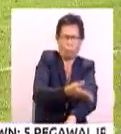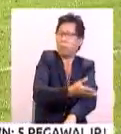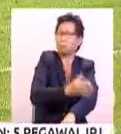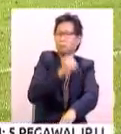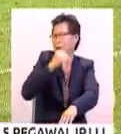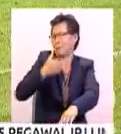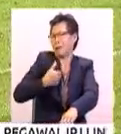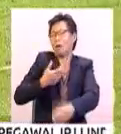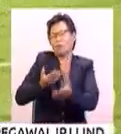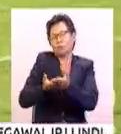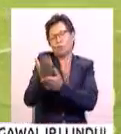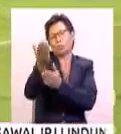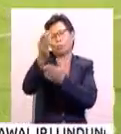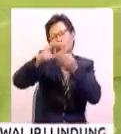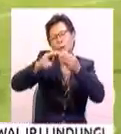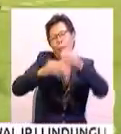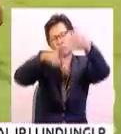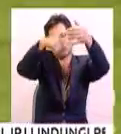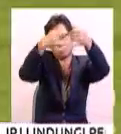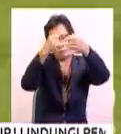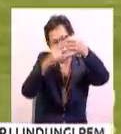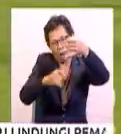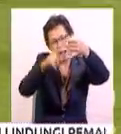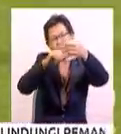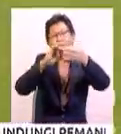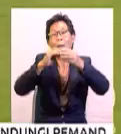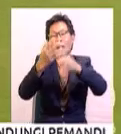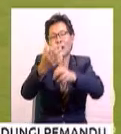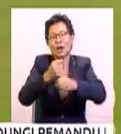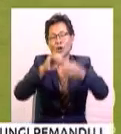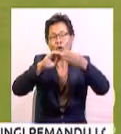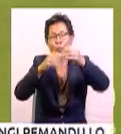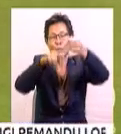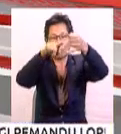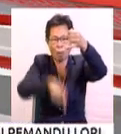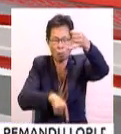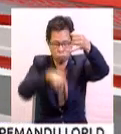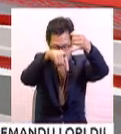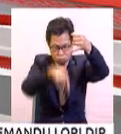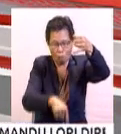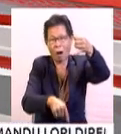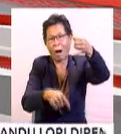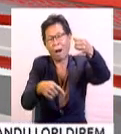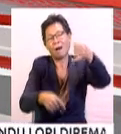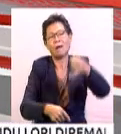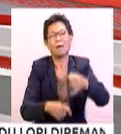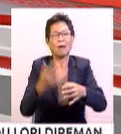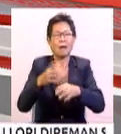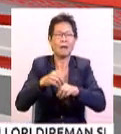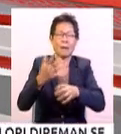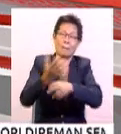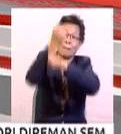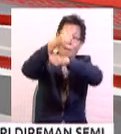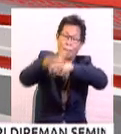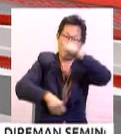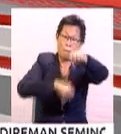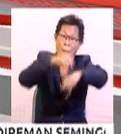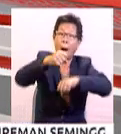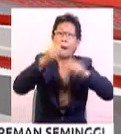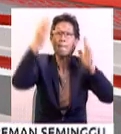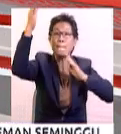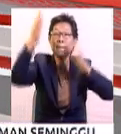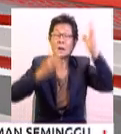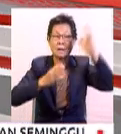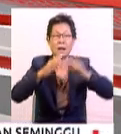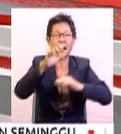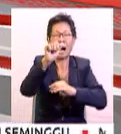kedudukan dengan terus menghuni tangga terbawah Liga. Jago berbasikal trek negara Muhammad Azizul Hasni